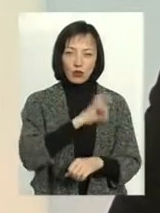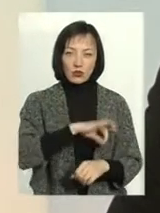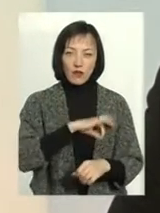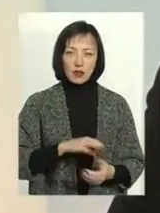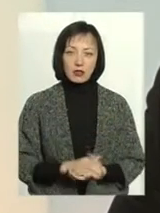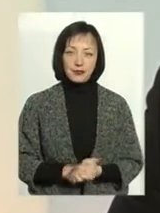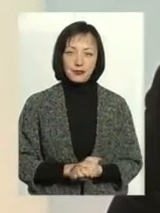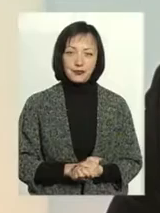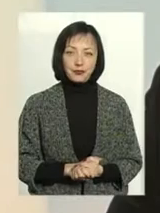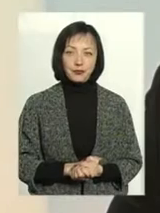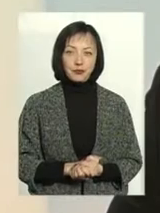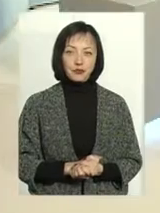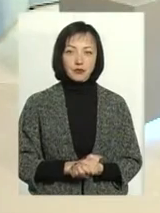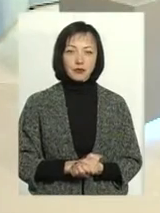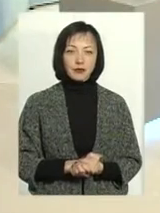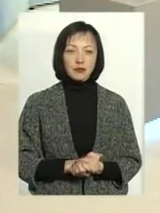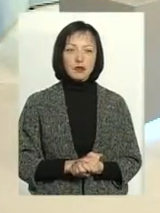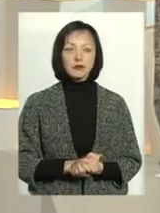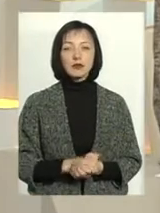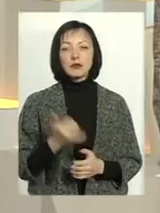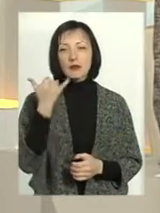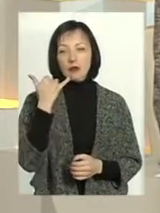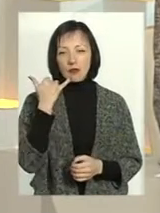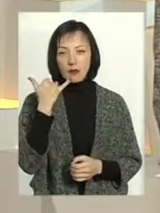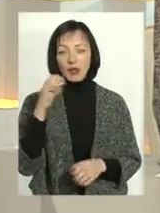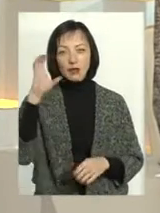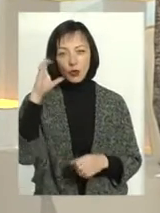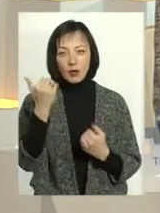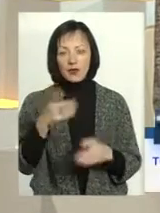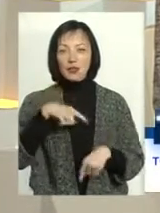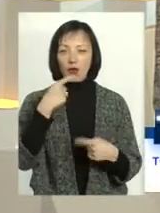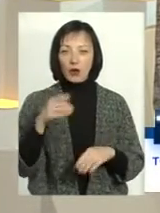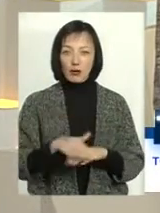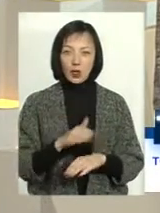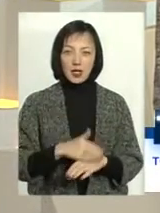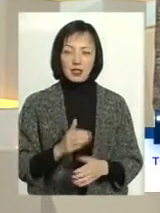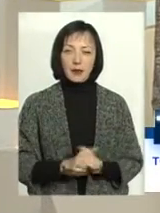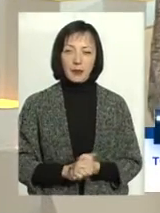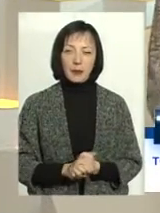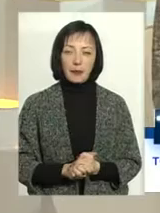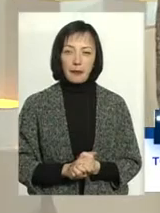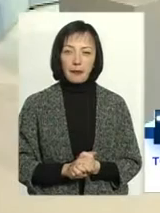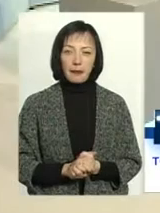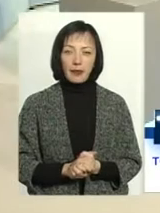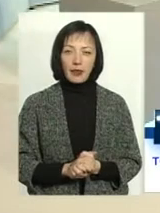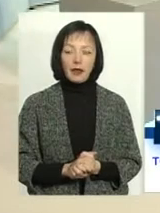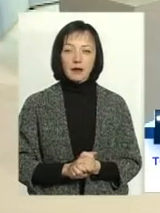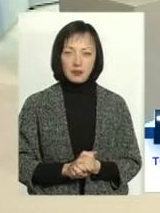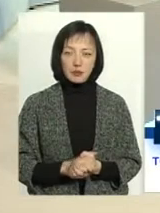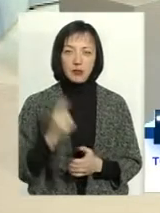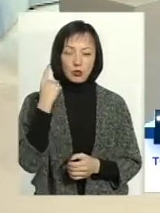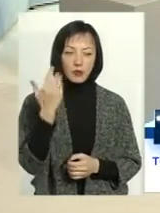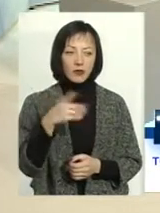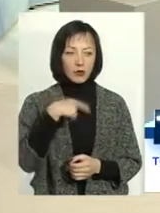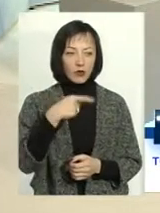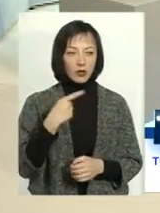користуватися. Дякую за відповідь. 61-90-60. Слухаємо вас. Говоріть, будь ласка. Алло. Ми чуємо